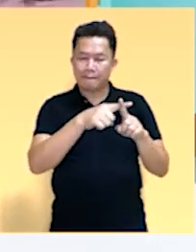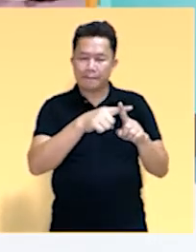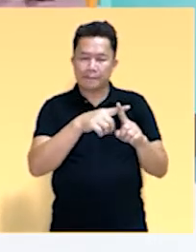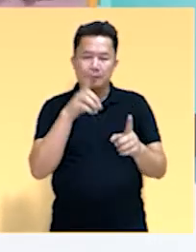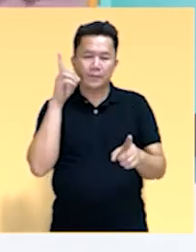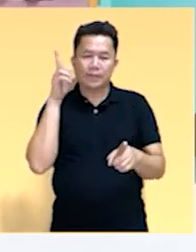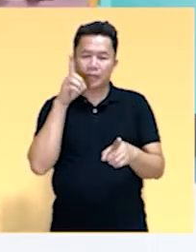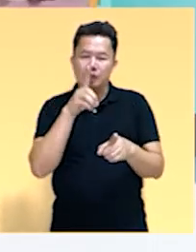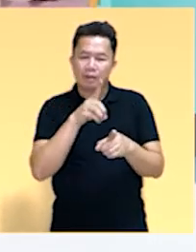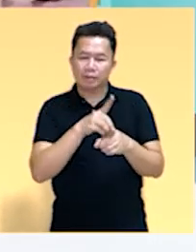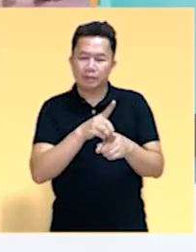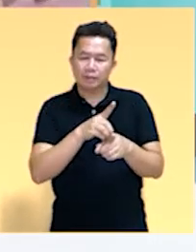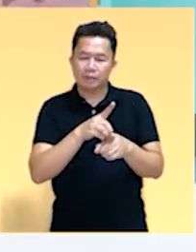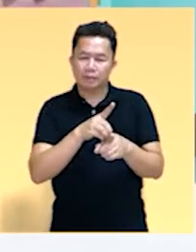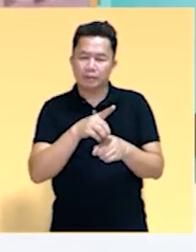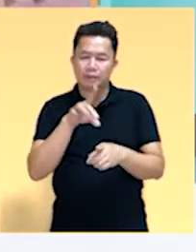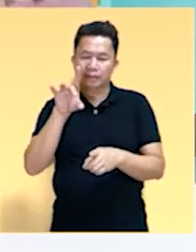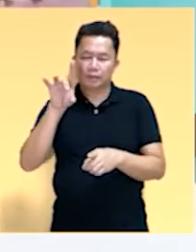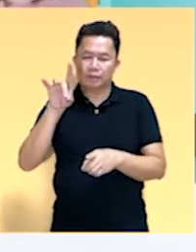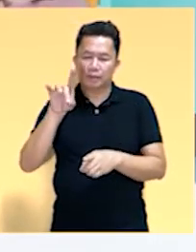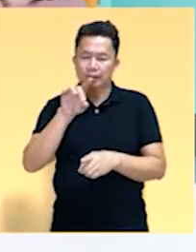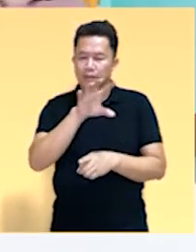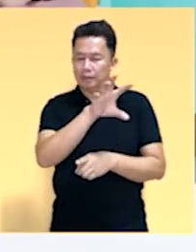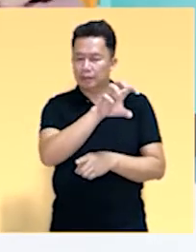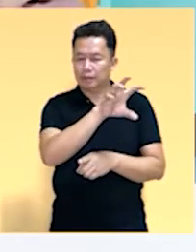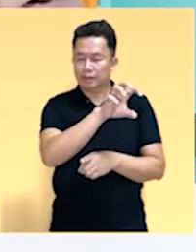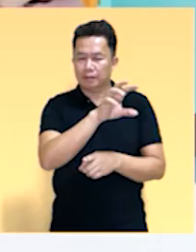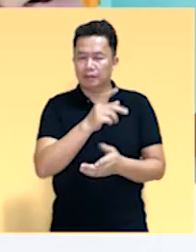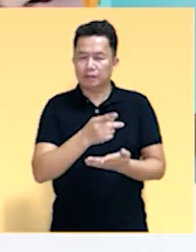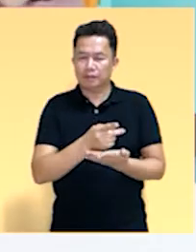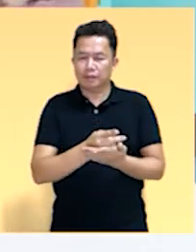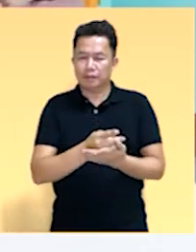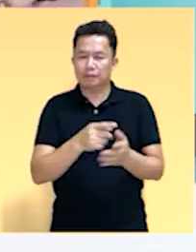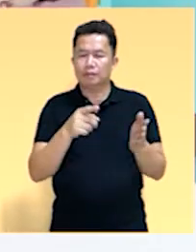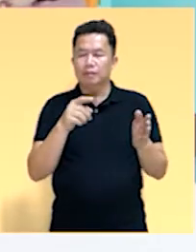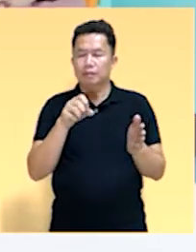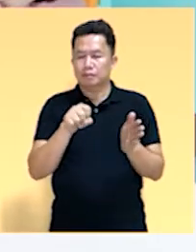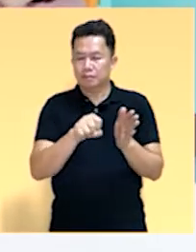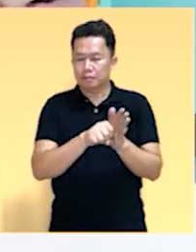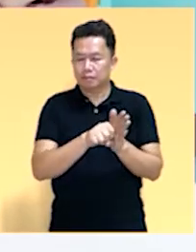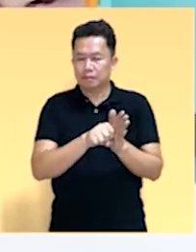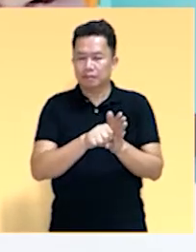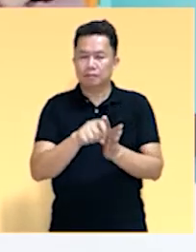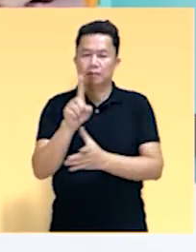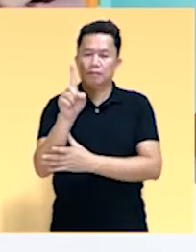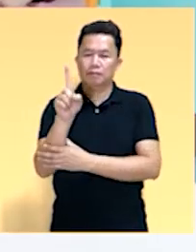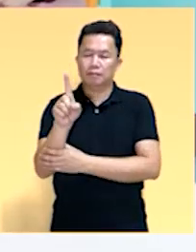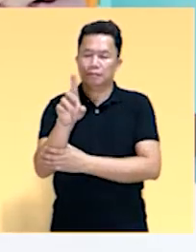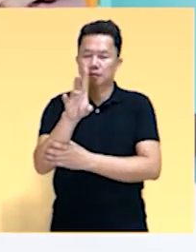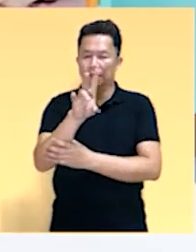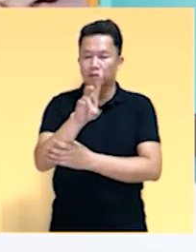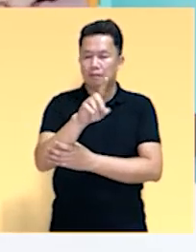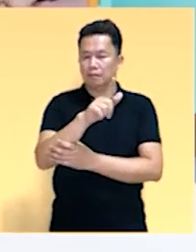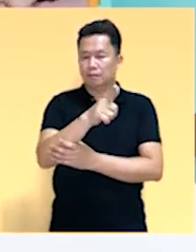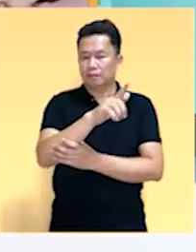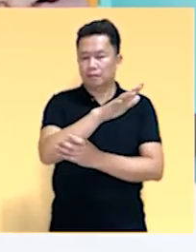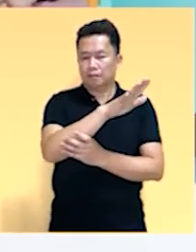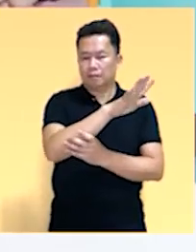I-add nyo lang ang difference na 815 pesos at subtrahin na